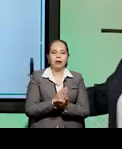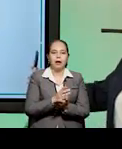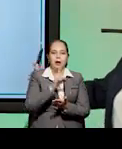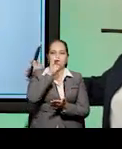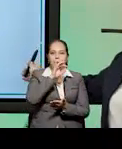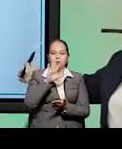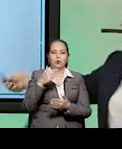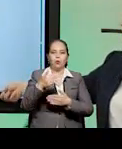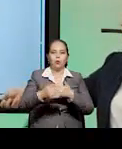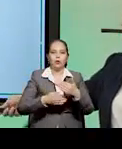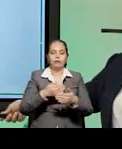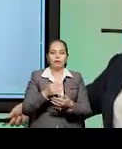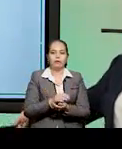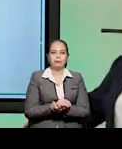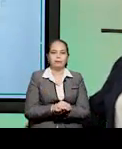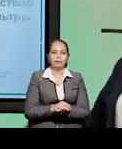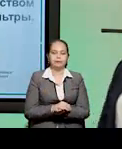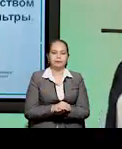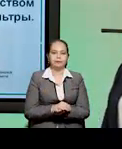популяционный